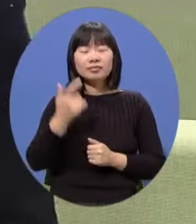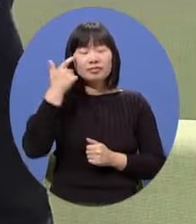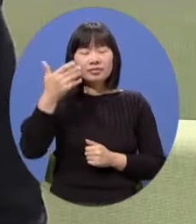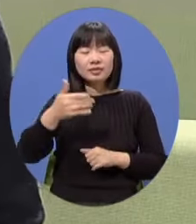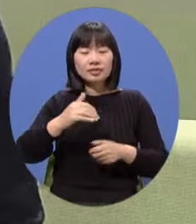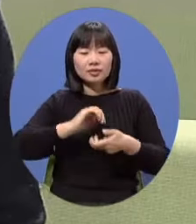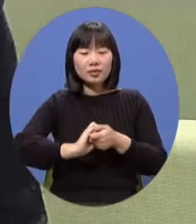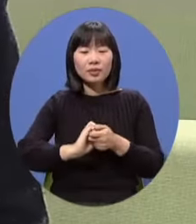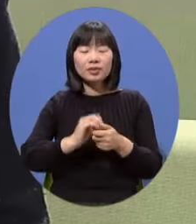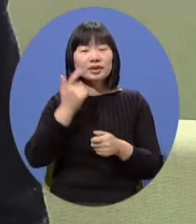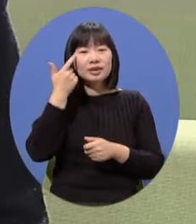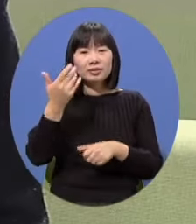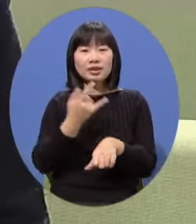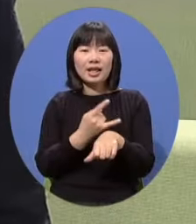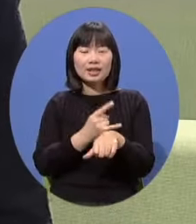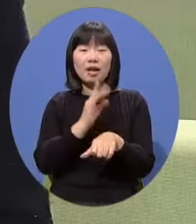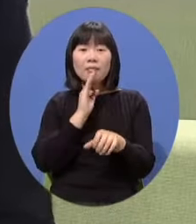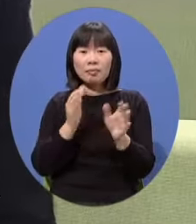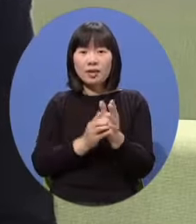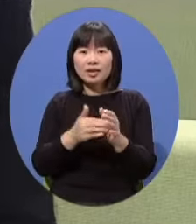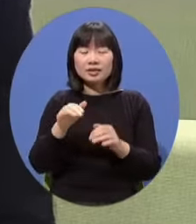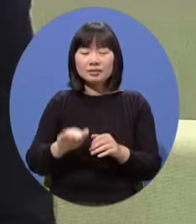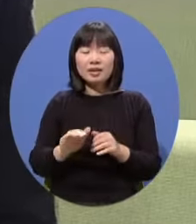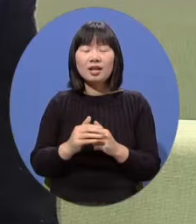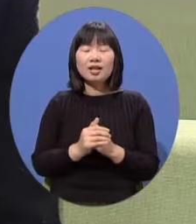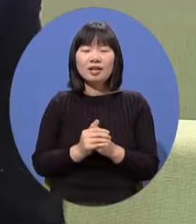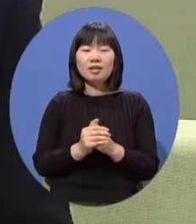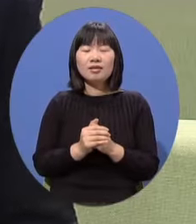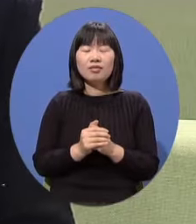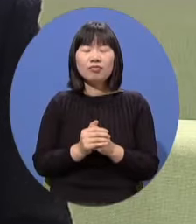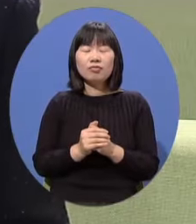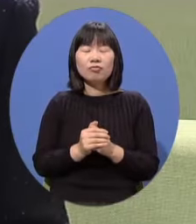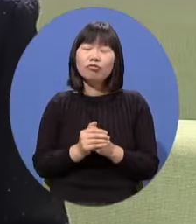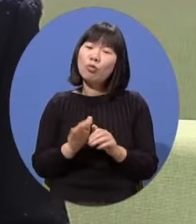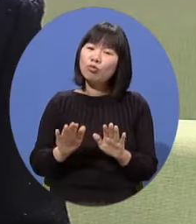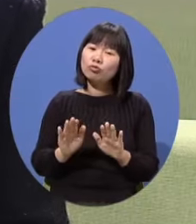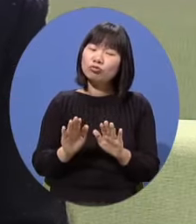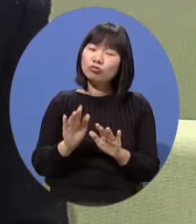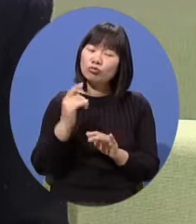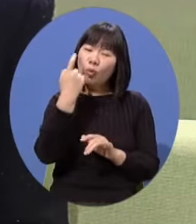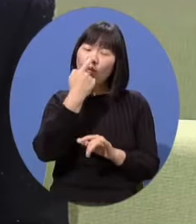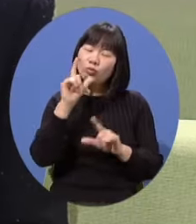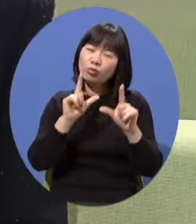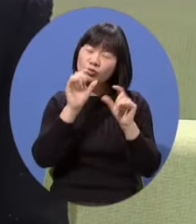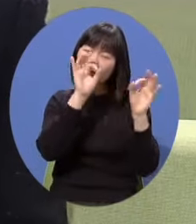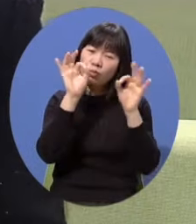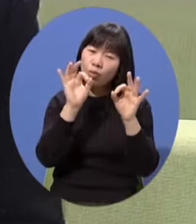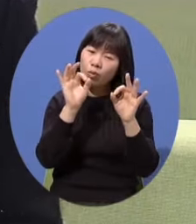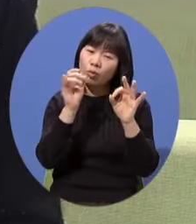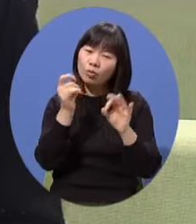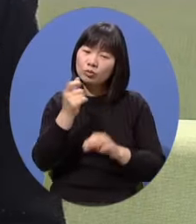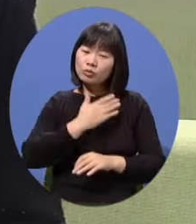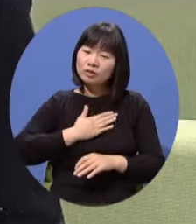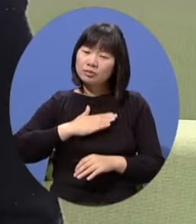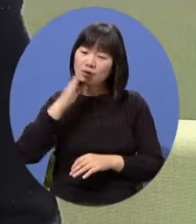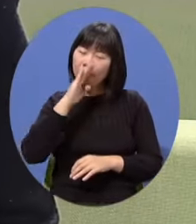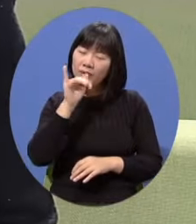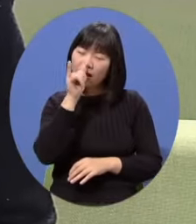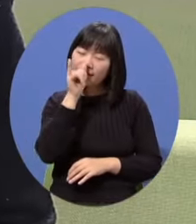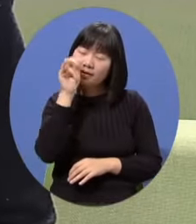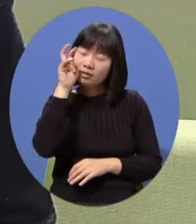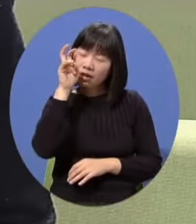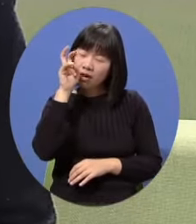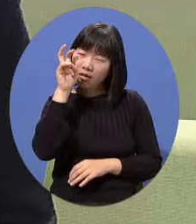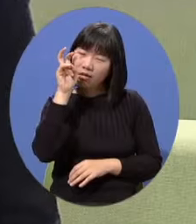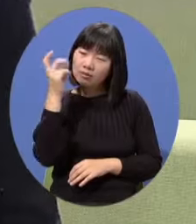질문은 꼭 대답을 해야 되는 것 같아요. 그렇죠. 근데 진술문. 오늘 표정을 보니까 오늘 좀 기분 나쁜 일이 있었나